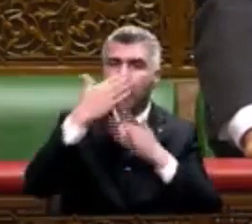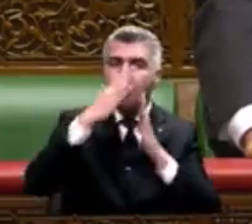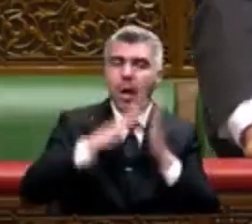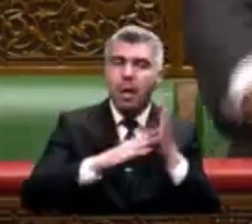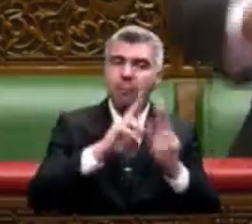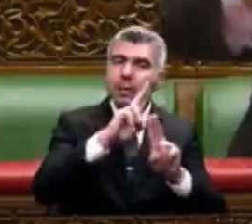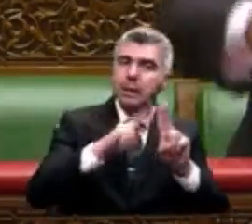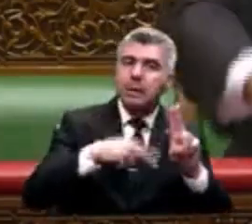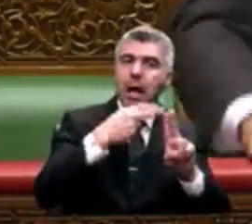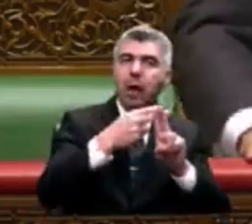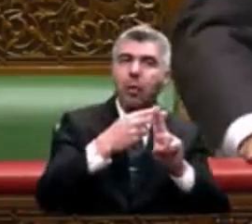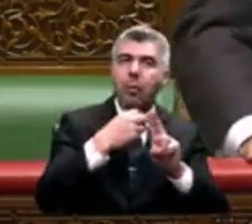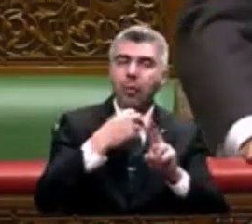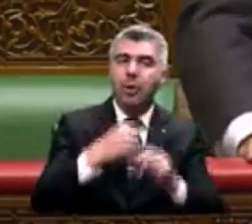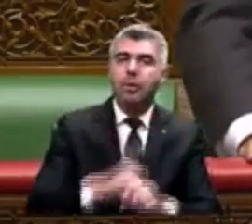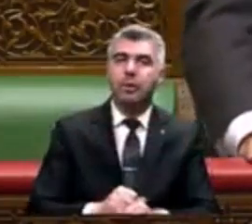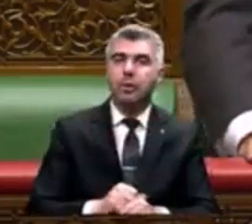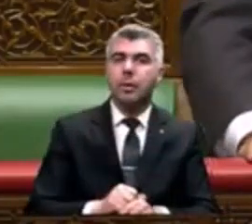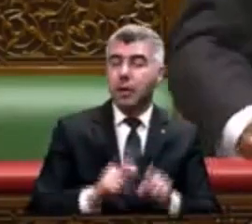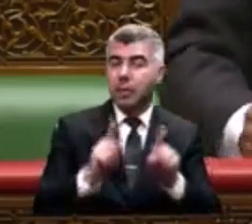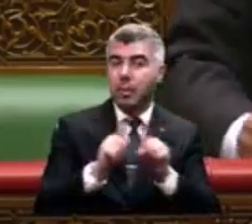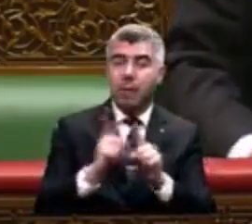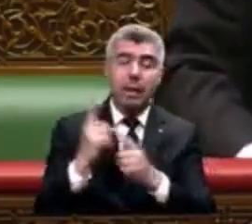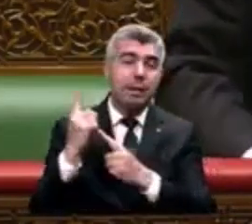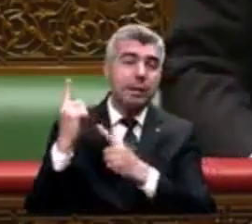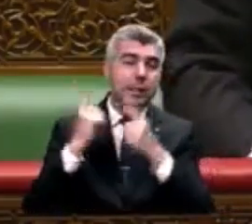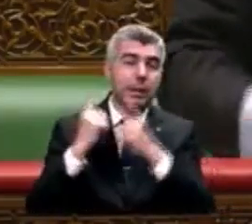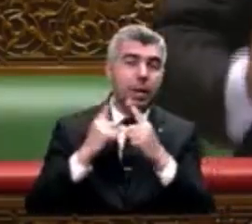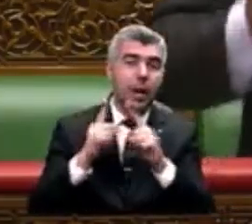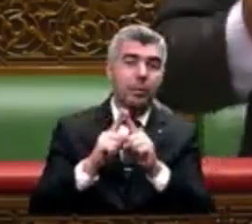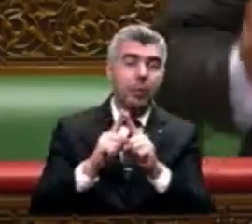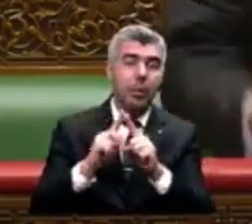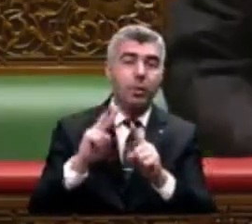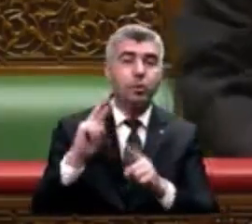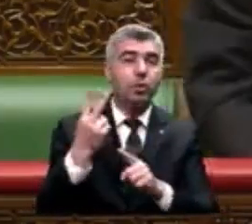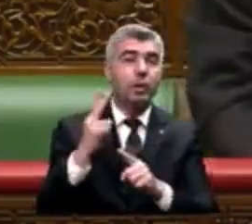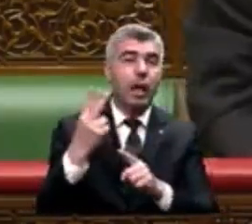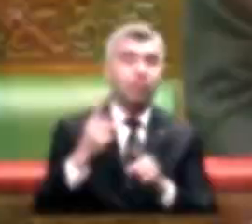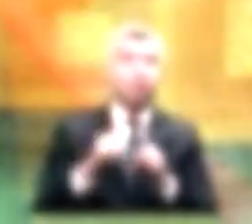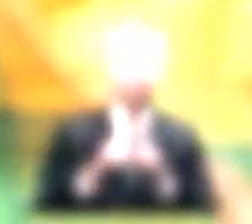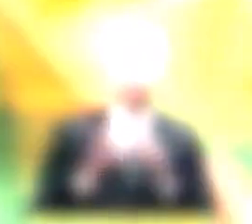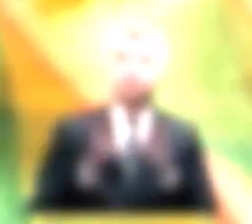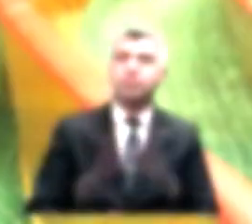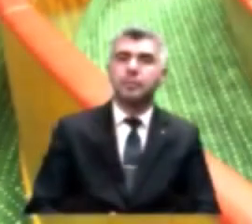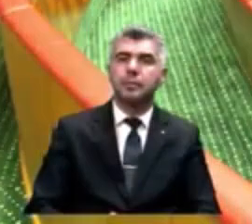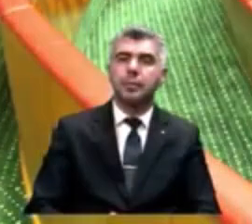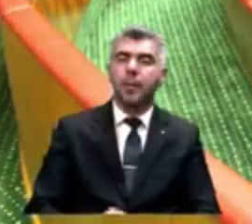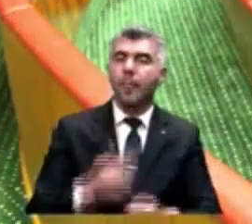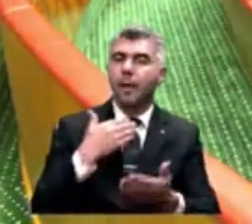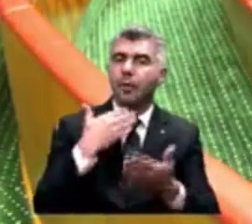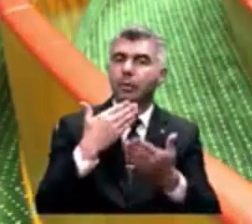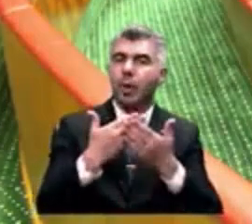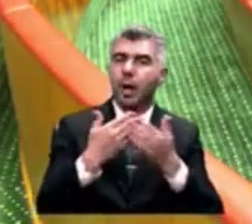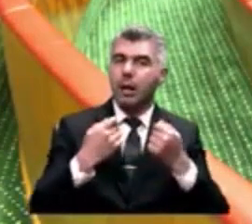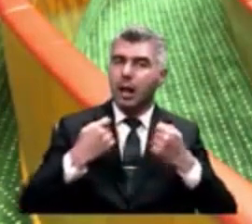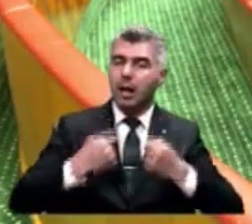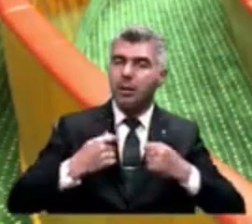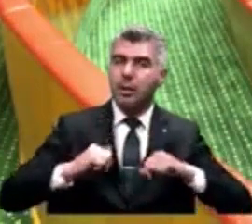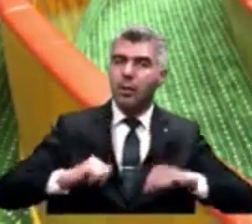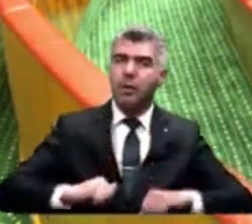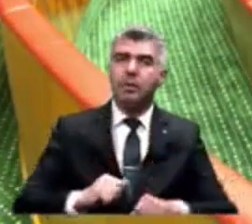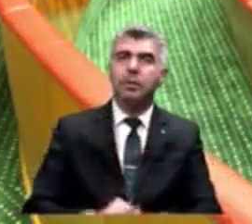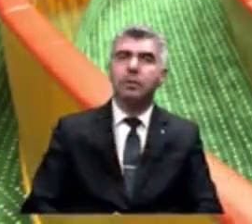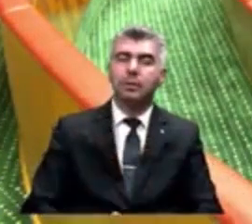اجابات شافيه من غير طبيعه الحال السيد الوزير داكشي اللي سمعناه في القناه الثانيه، لكن شي حاجه عمليه. شكرا. شكرا السيد الرئيس. السيد